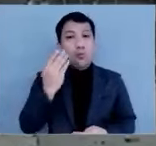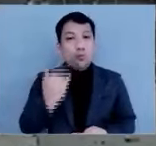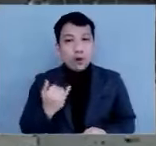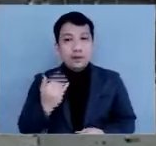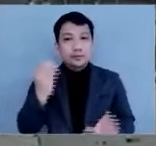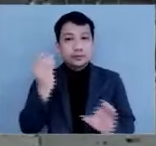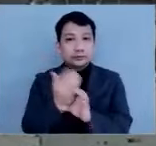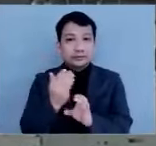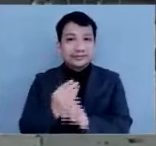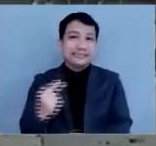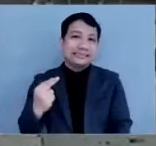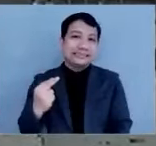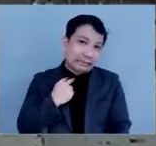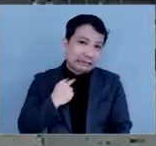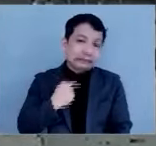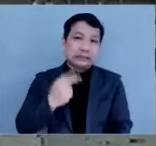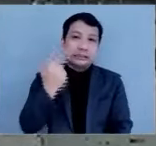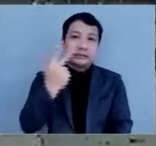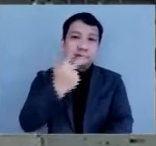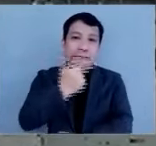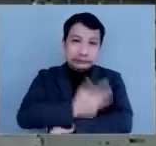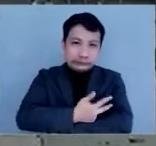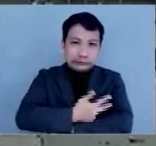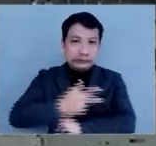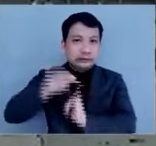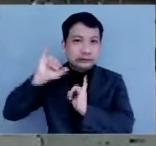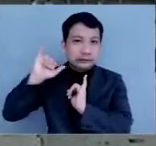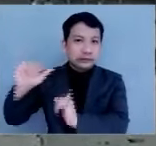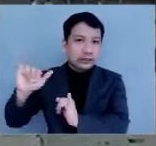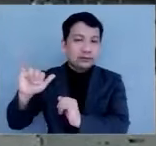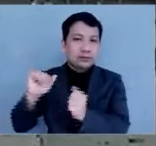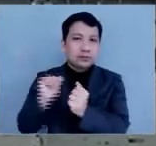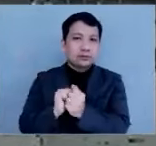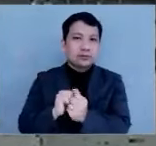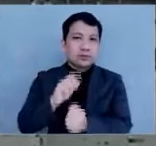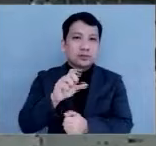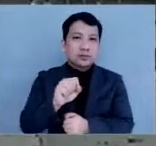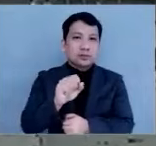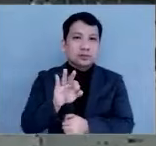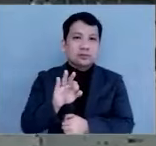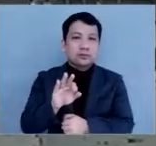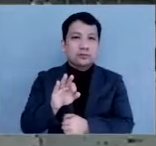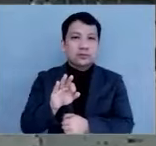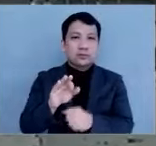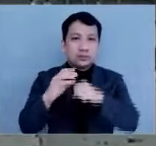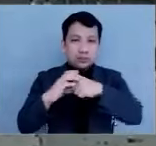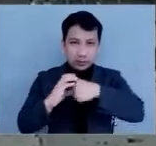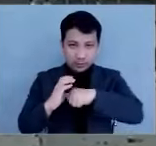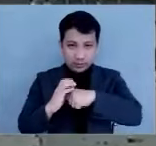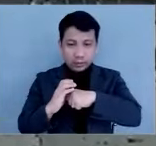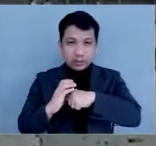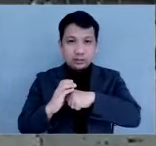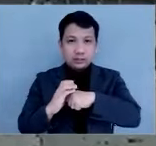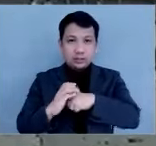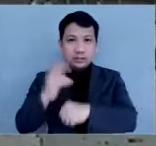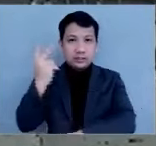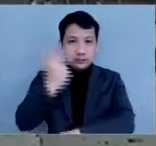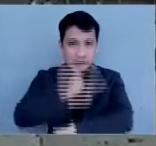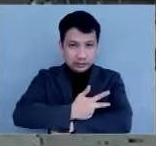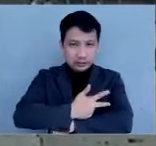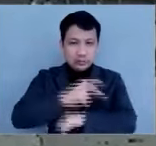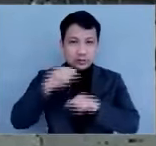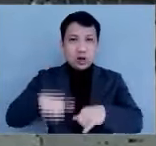na stranded at 3 araw nang nandito sa bahagi ng San Fernando dito sa Camarines Sur. 3 araw na silang nandito, yan